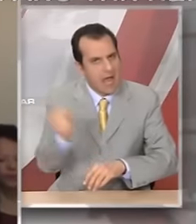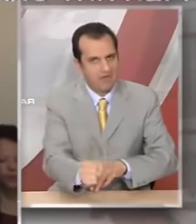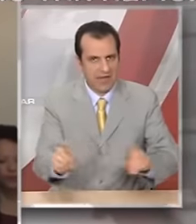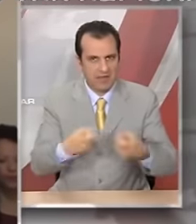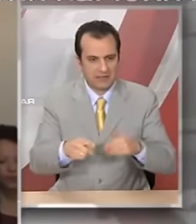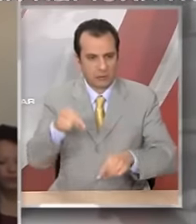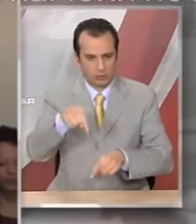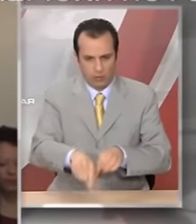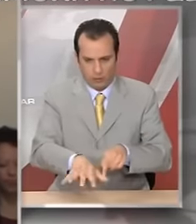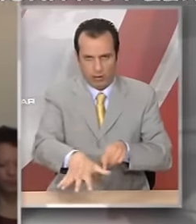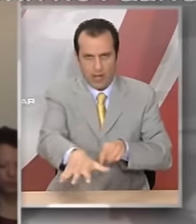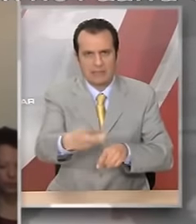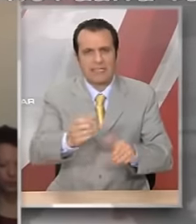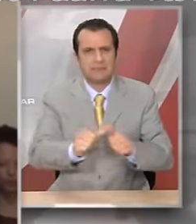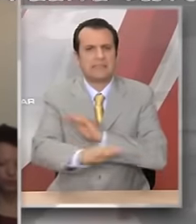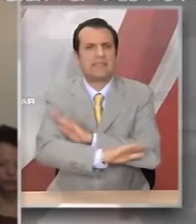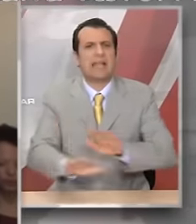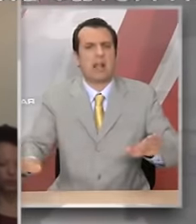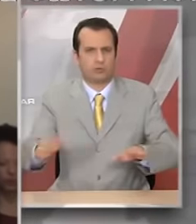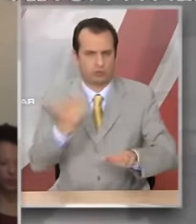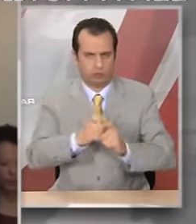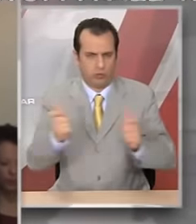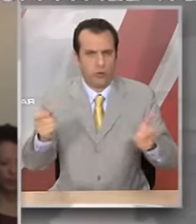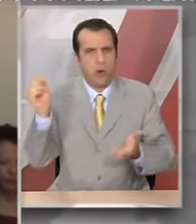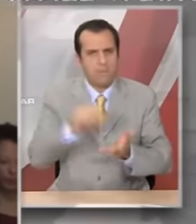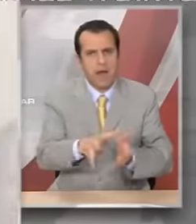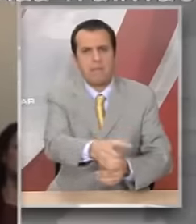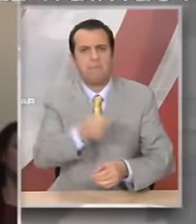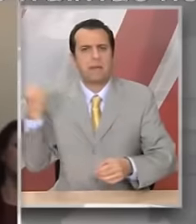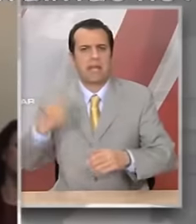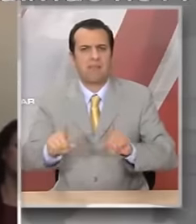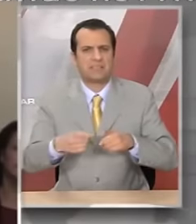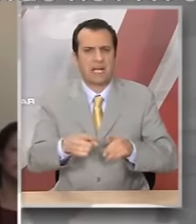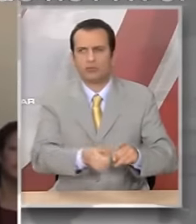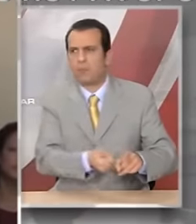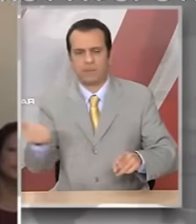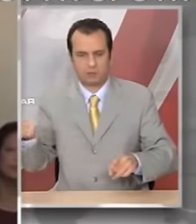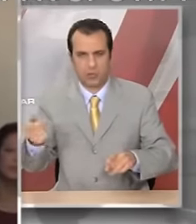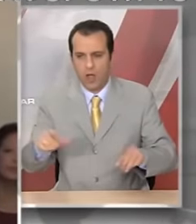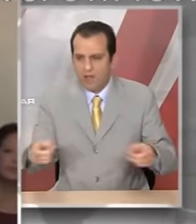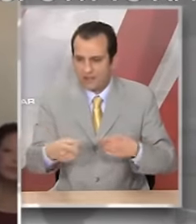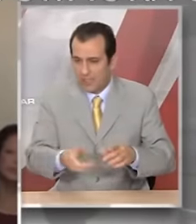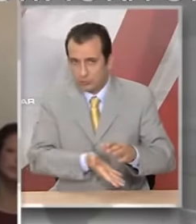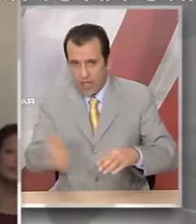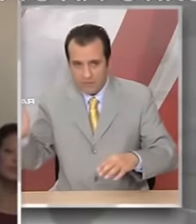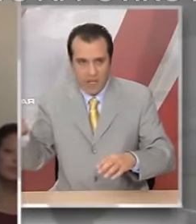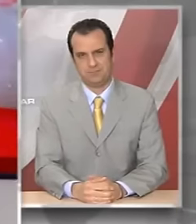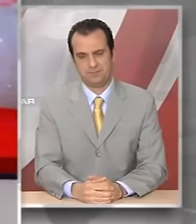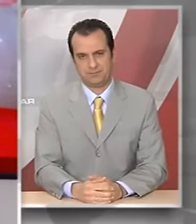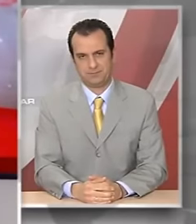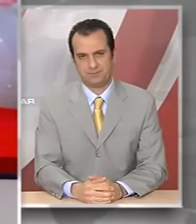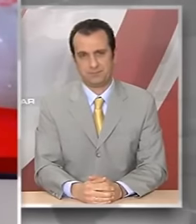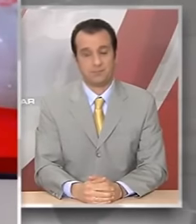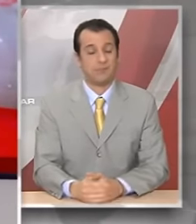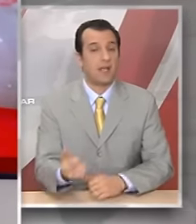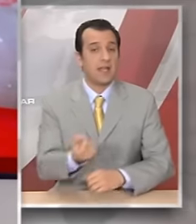Και τώρα έρχονται 3 μήνες πριν τελειώσει η σχολική χρονιά και μας ξαναπαίρνουν το δάσκαλο πίσω. Από τη στιγμή που θα φύγει ο δάσκαλος, δεν υπάρχει περίπτωση να ξανάρθει.